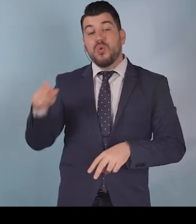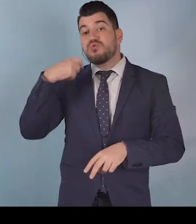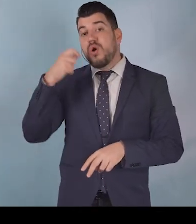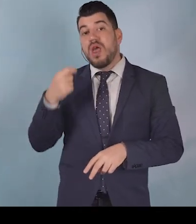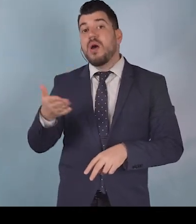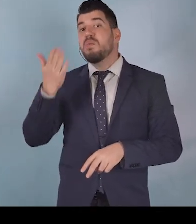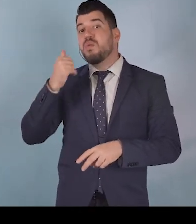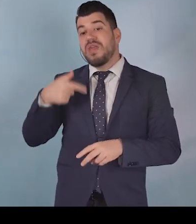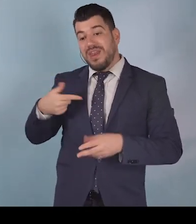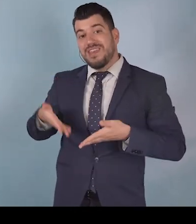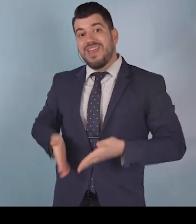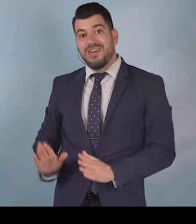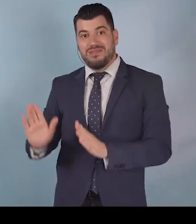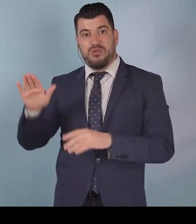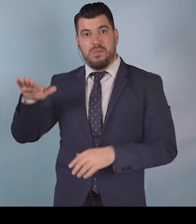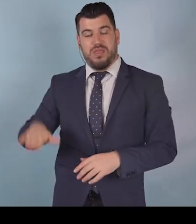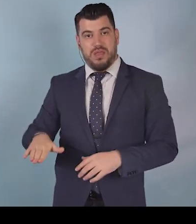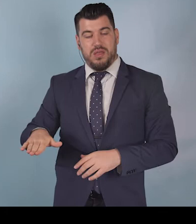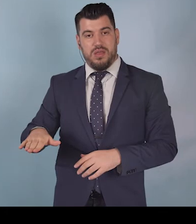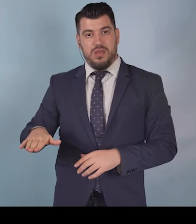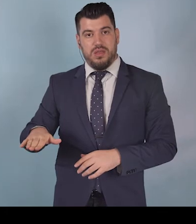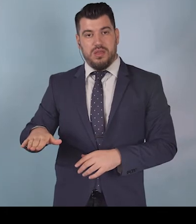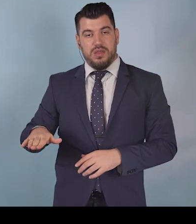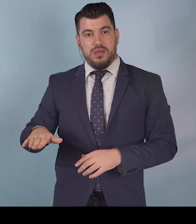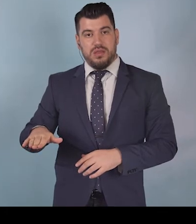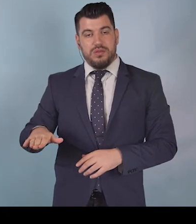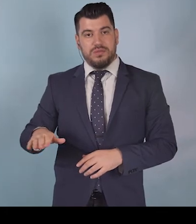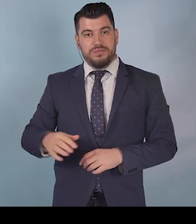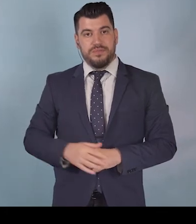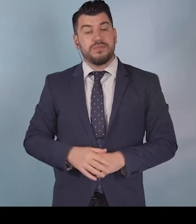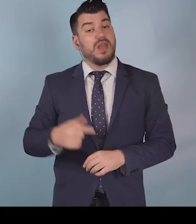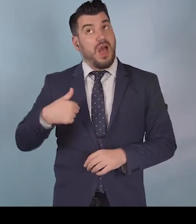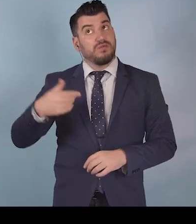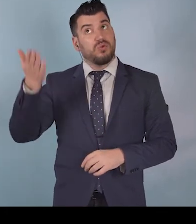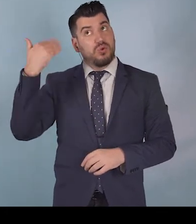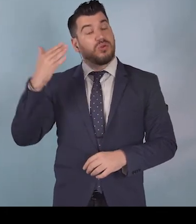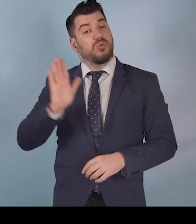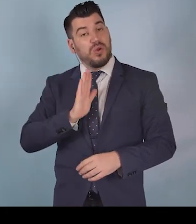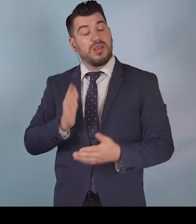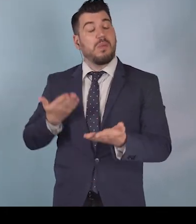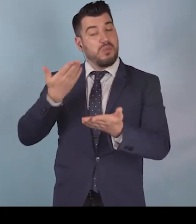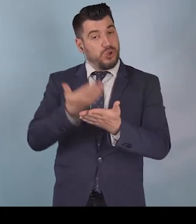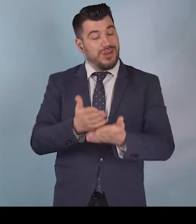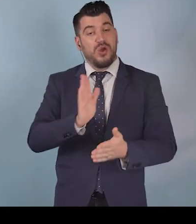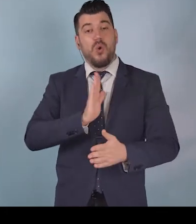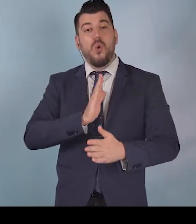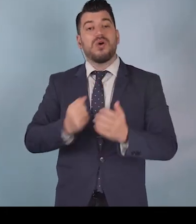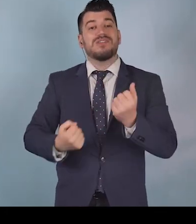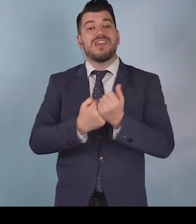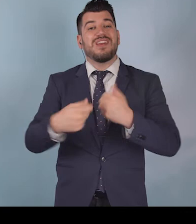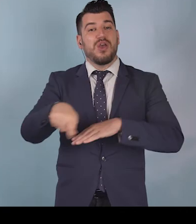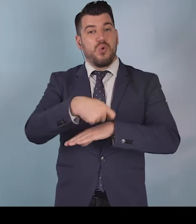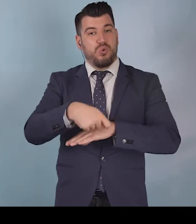γονέα. Παρότι τότε το είχε προτείνει και ο συνήγορος του πολίτη και ο συνήγορος του παιδιού, με κάποια